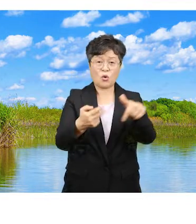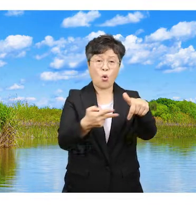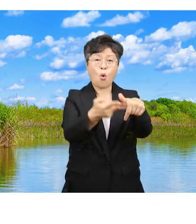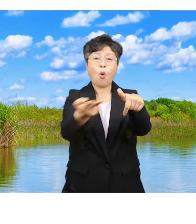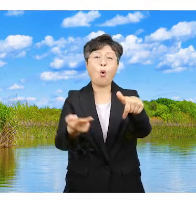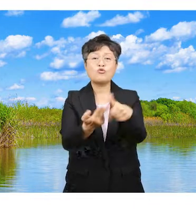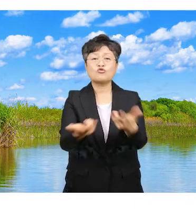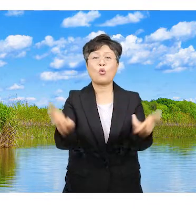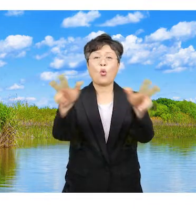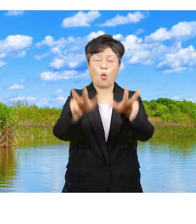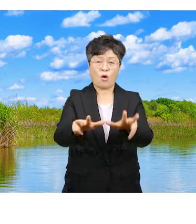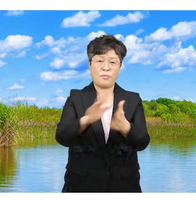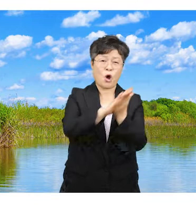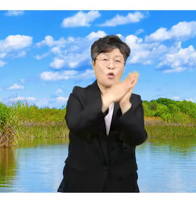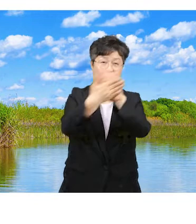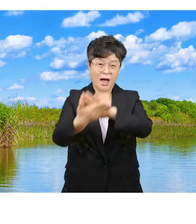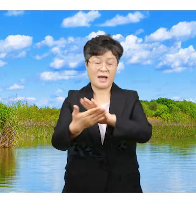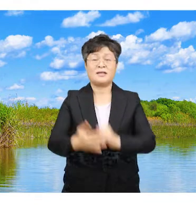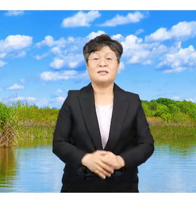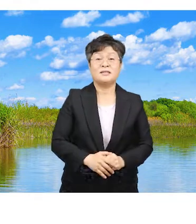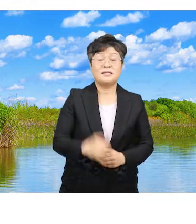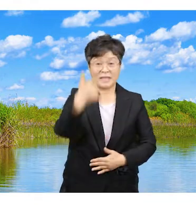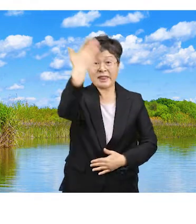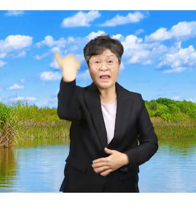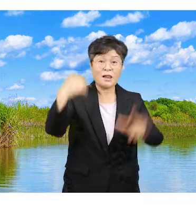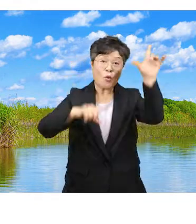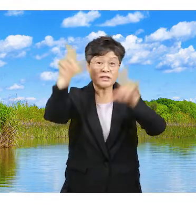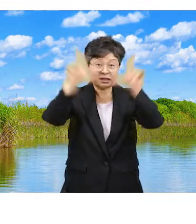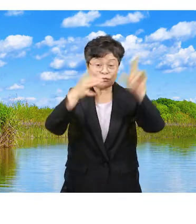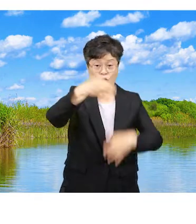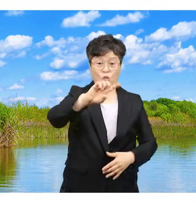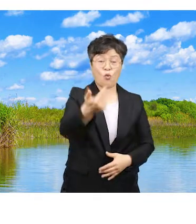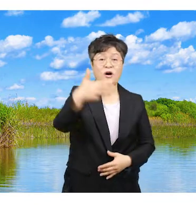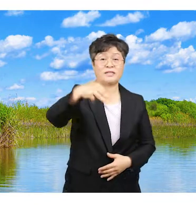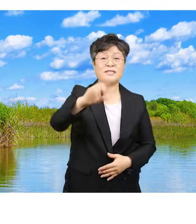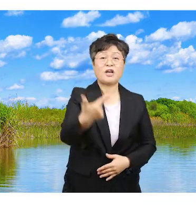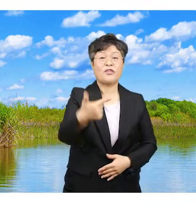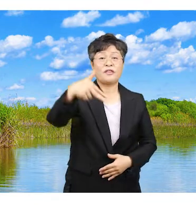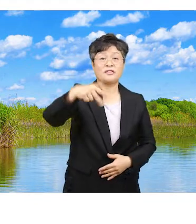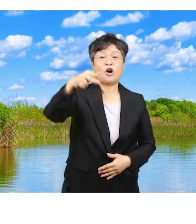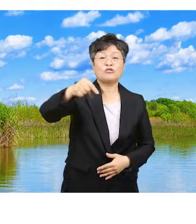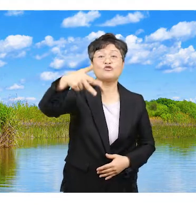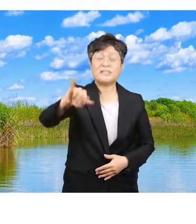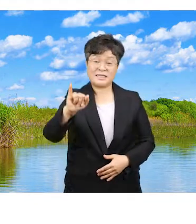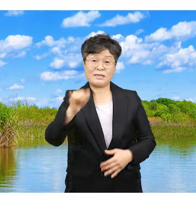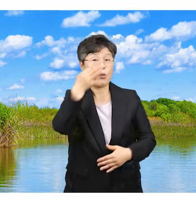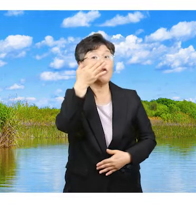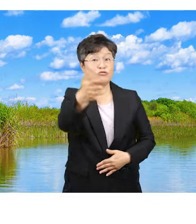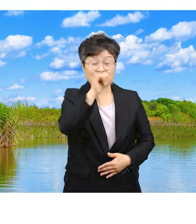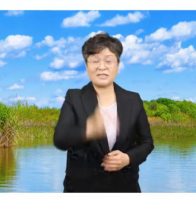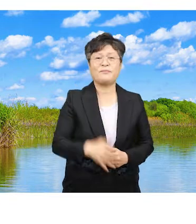호수공원으로 대대적으로 변하게 된 거죠. 이것이 과거의 원천저수지의 모습이랍니다. 정말 옛날